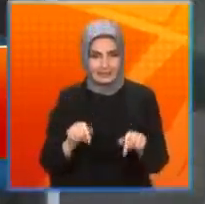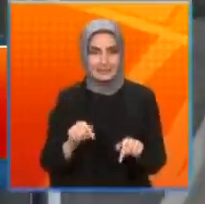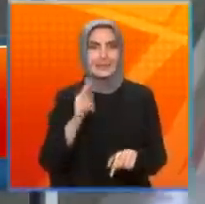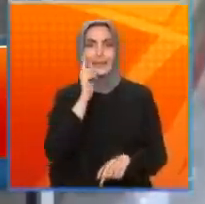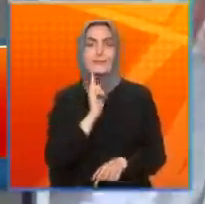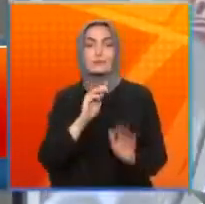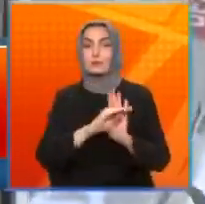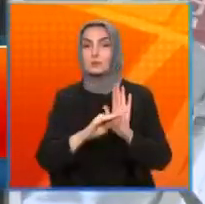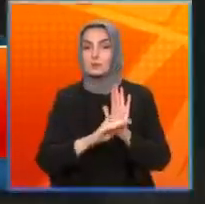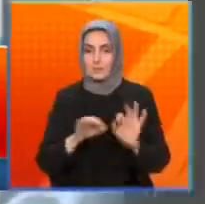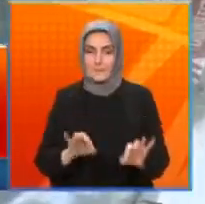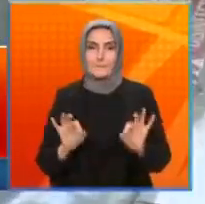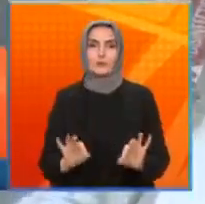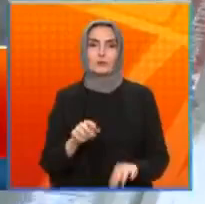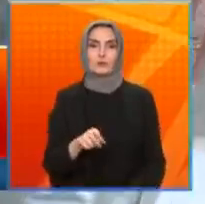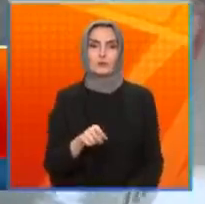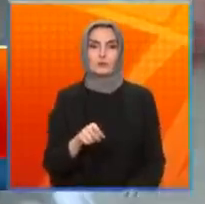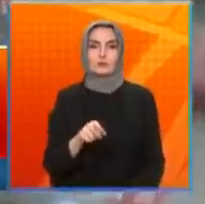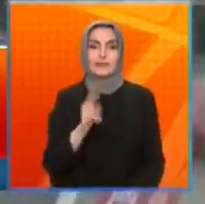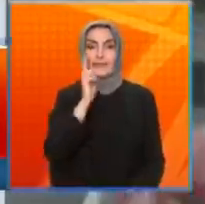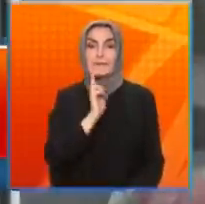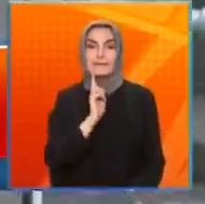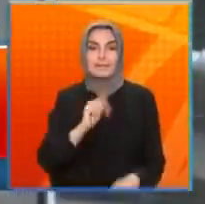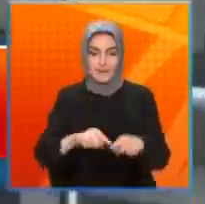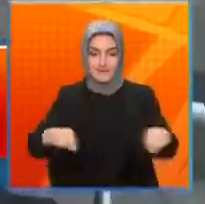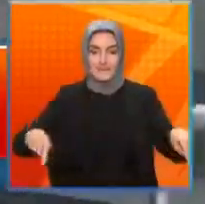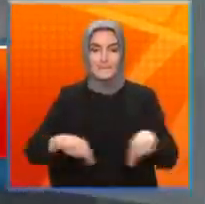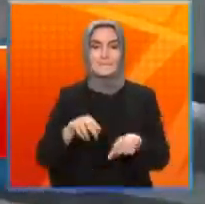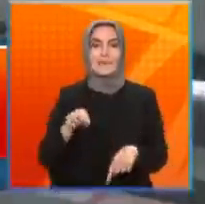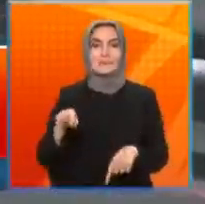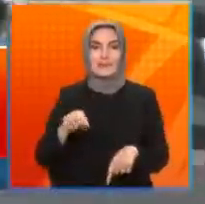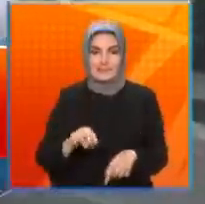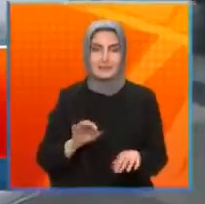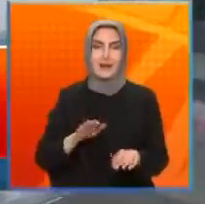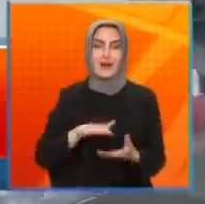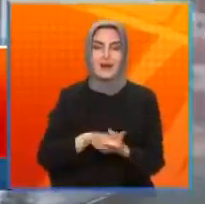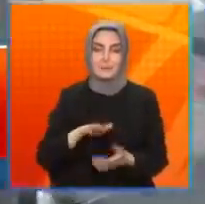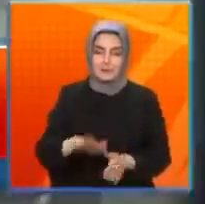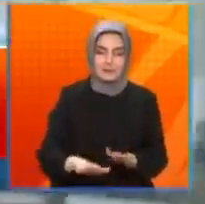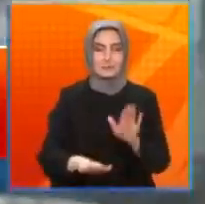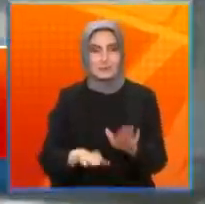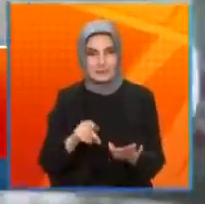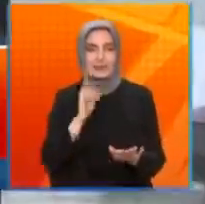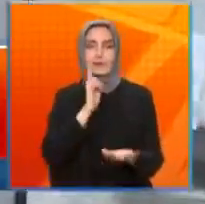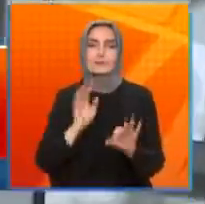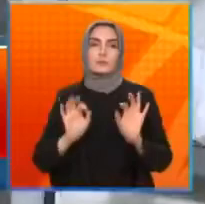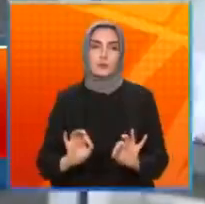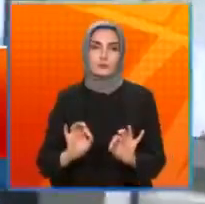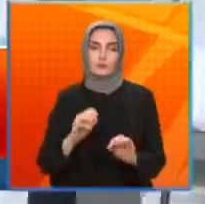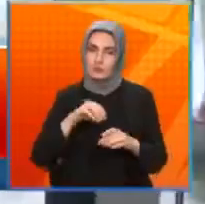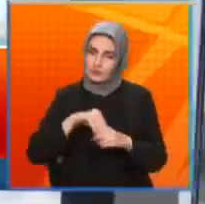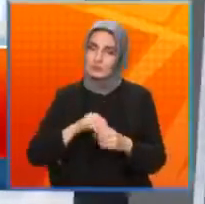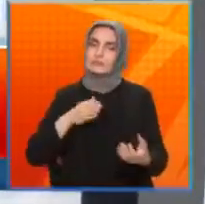hijyen paspasından ayakkabılarınızı temizliyorsunuz ve otelinize giriş yapıyorsunuz. Otele girdikten sonra